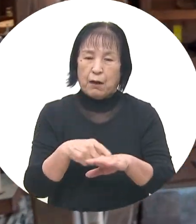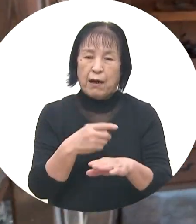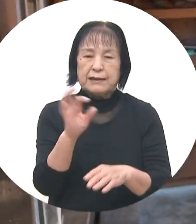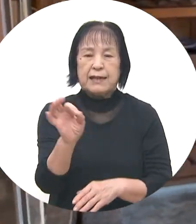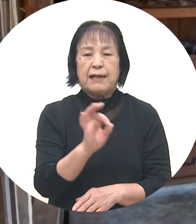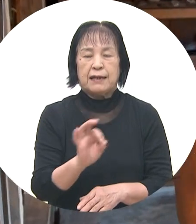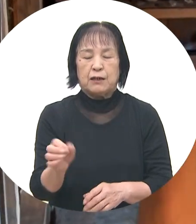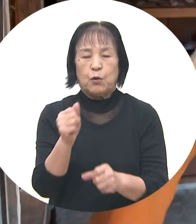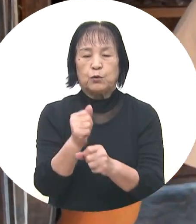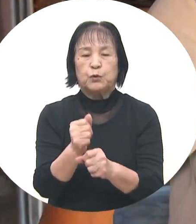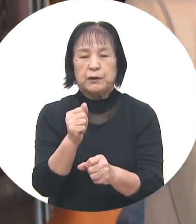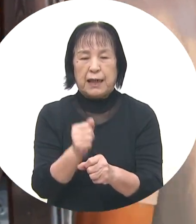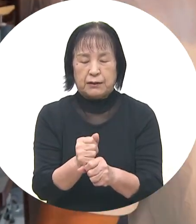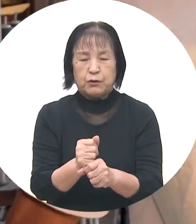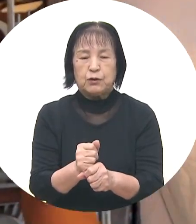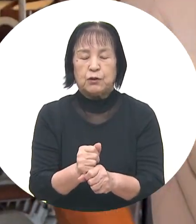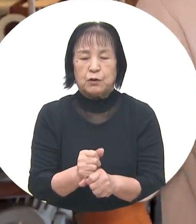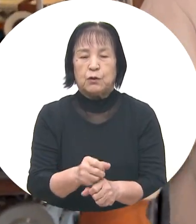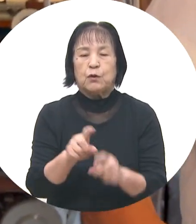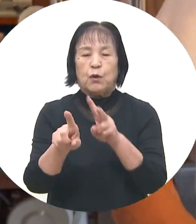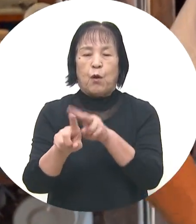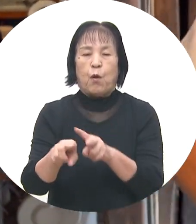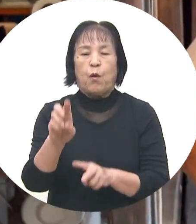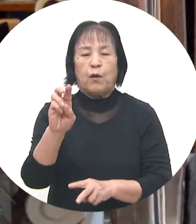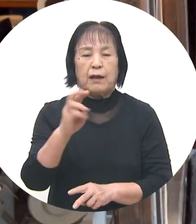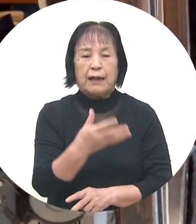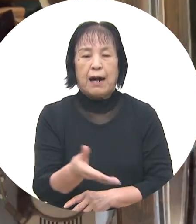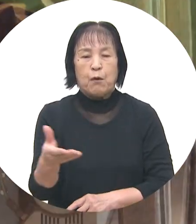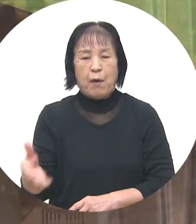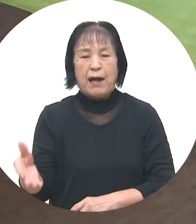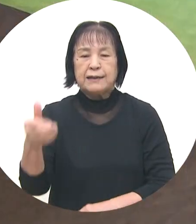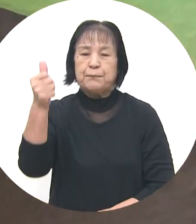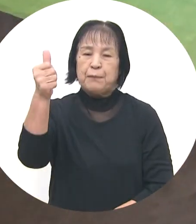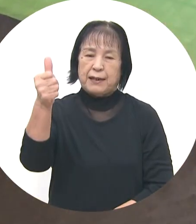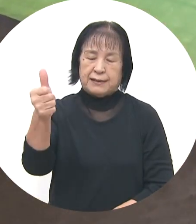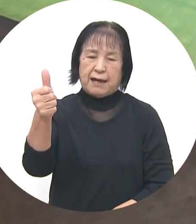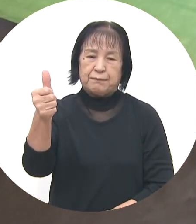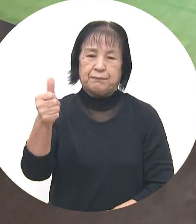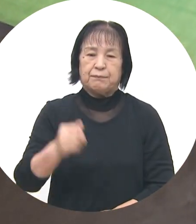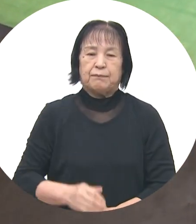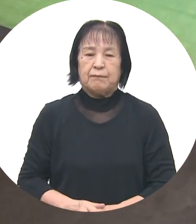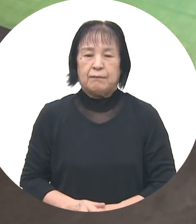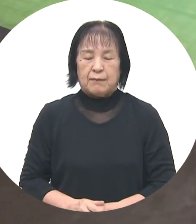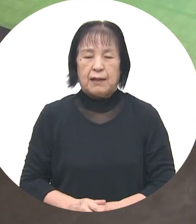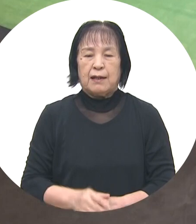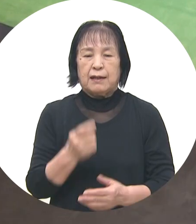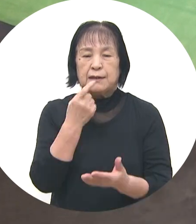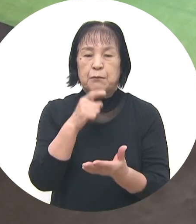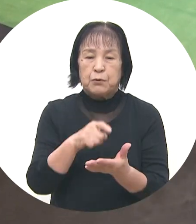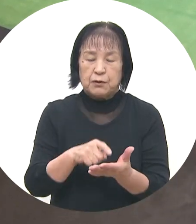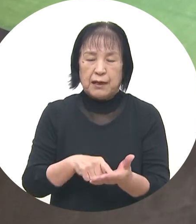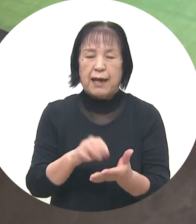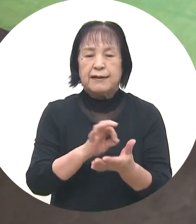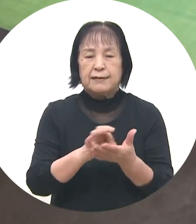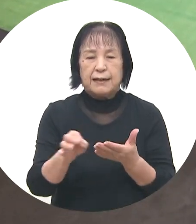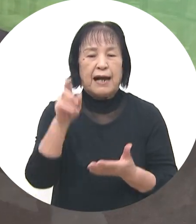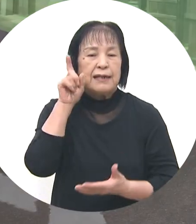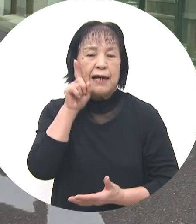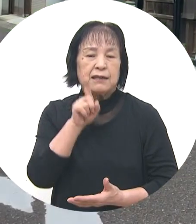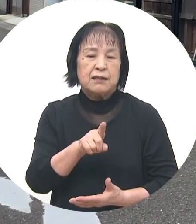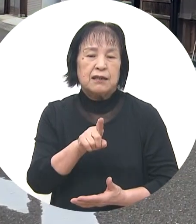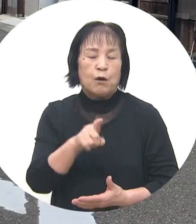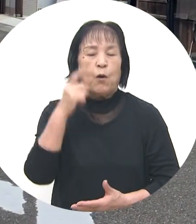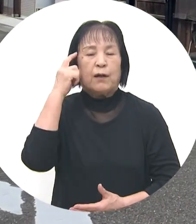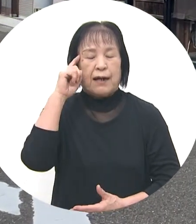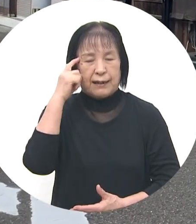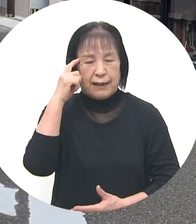ける革職人の小川新平さん。シンプルで使いやすいをコンセプトに、